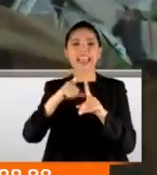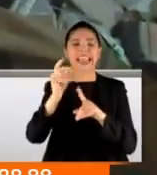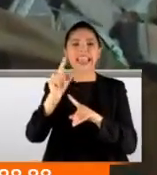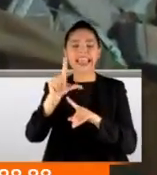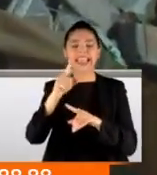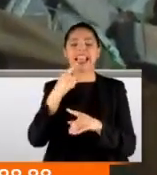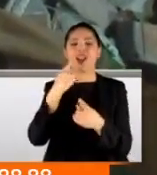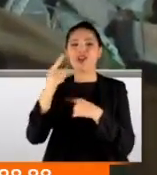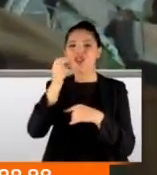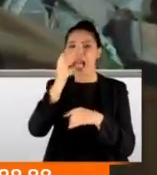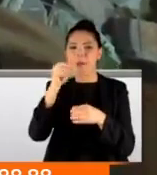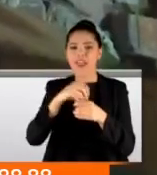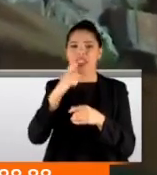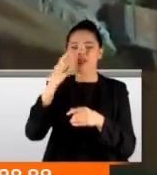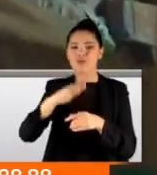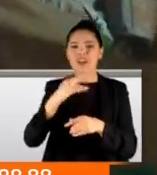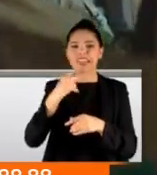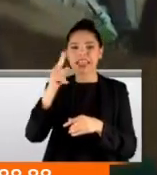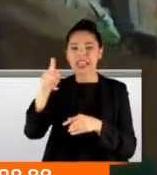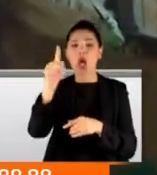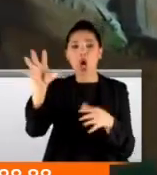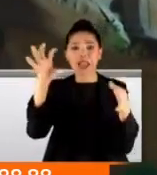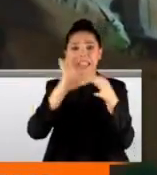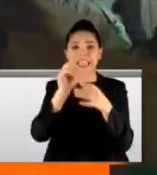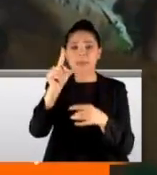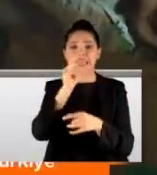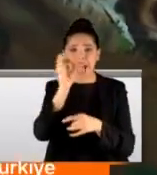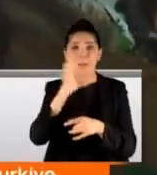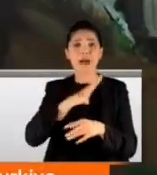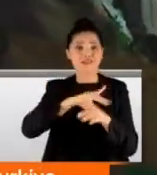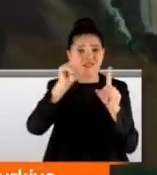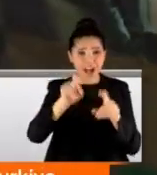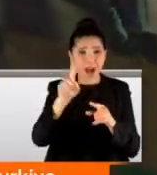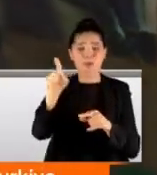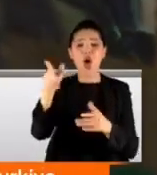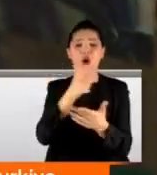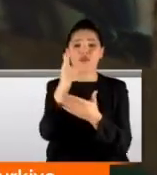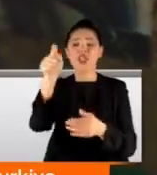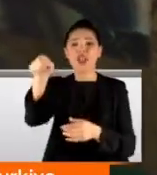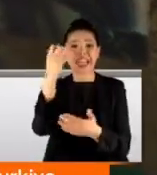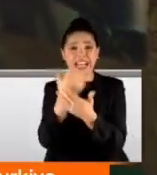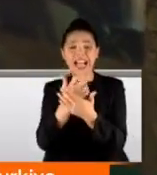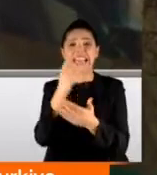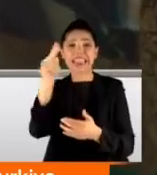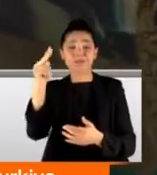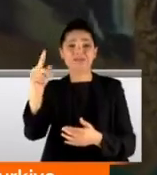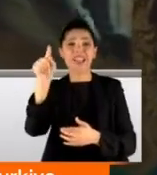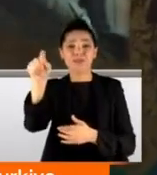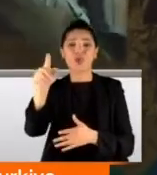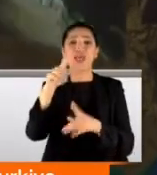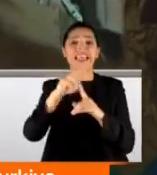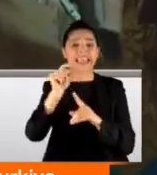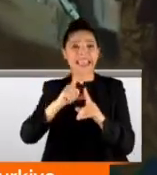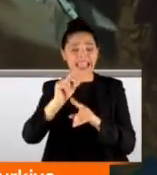bahsedildi. Küçük bir kızımız galiba. Onunla ilgili acaba bir bilgi var mı elinde? Çünkü o görüntüleri sen çektin, biliyorum. İdil'e ulaşılabildi mi